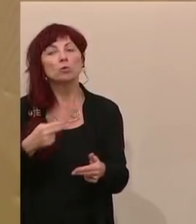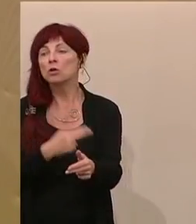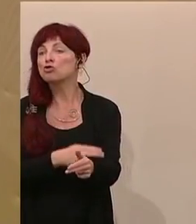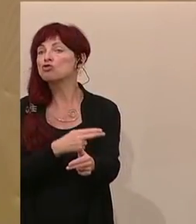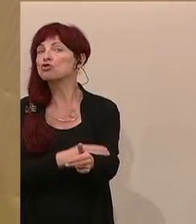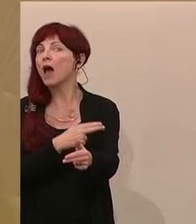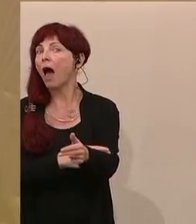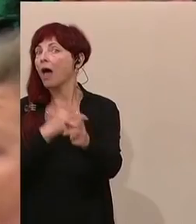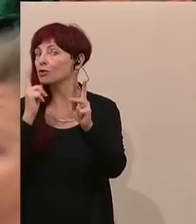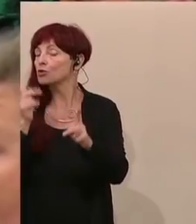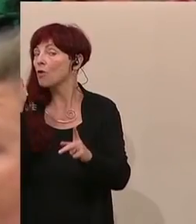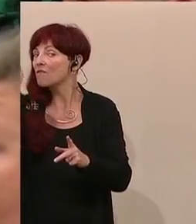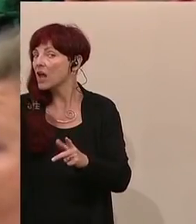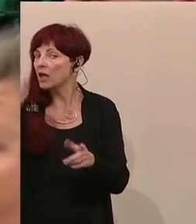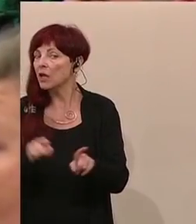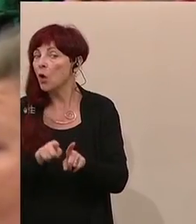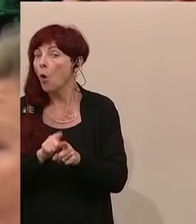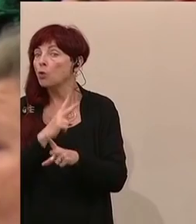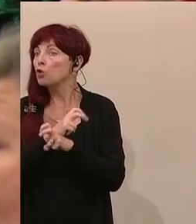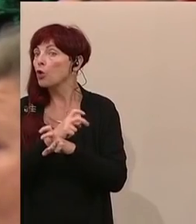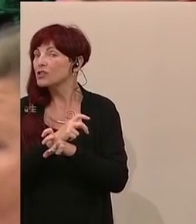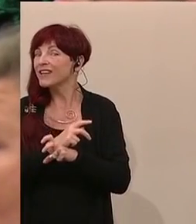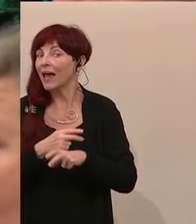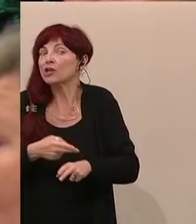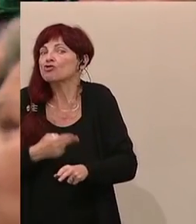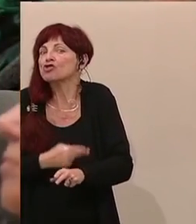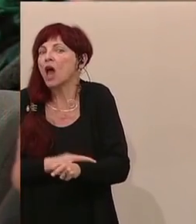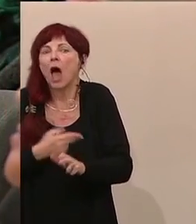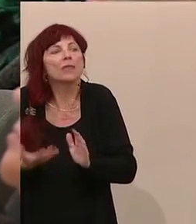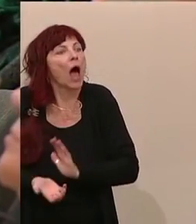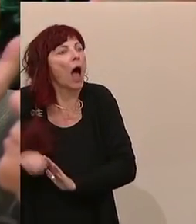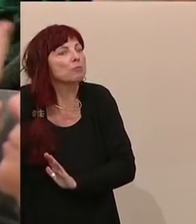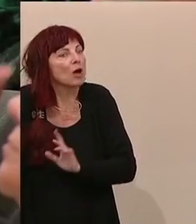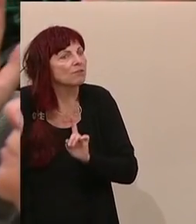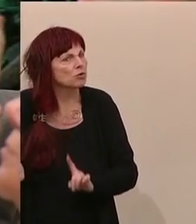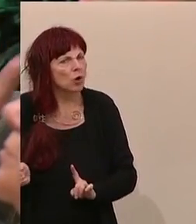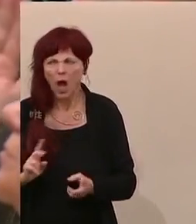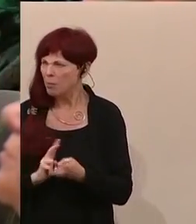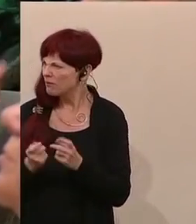wird. Frau Meindl-Reisinger, wie passt das zusammen? Gleichzeitig darüber nachzudenken.